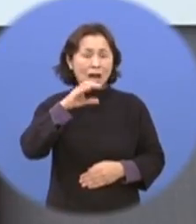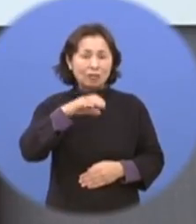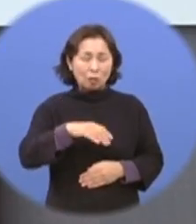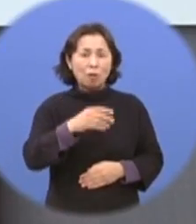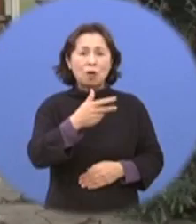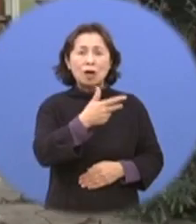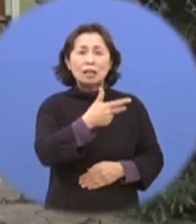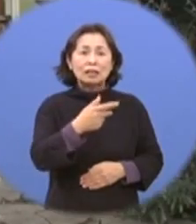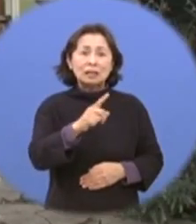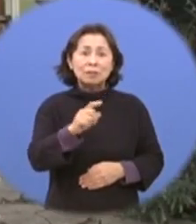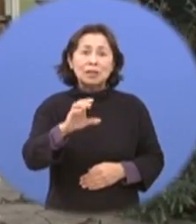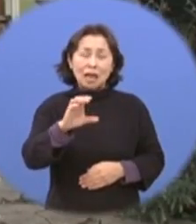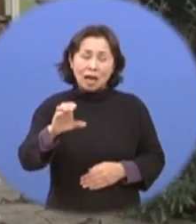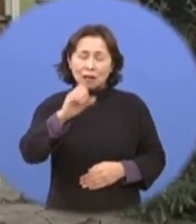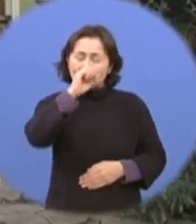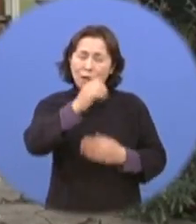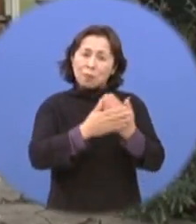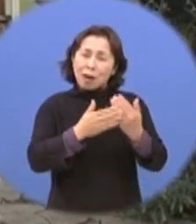ます